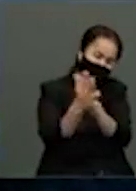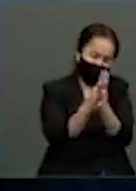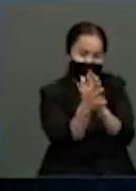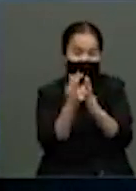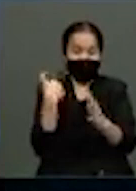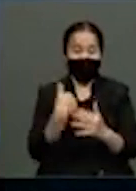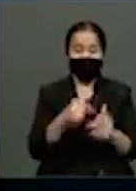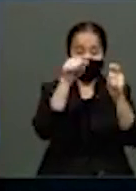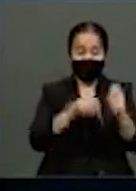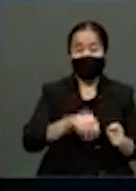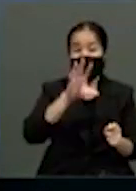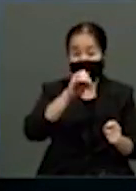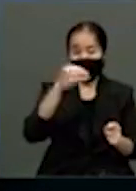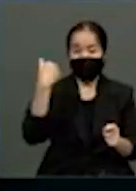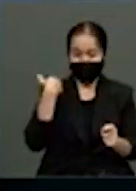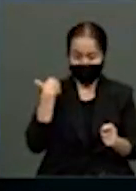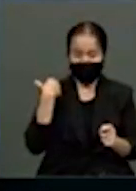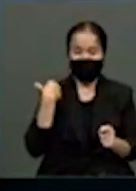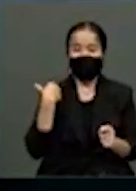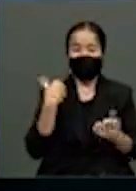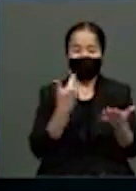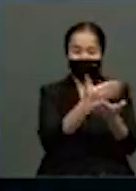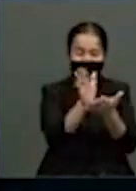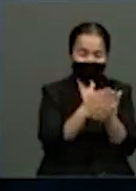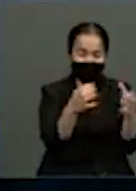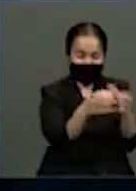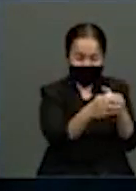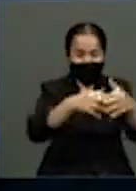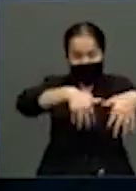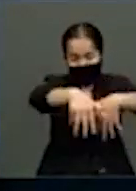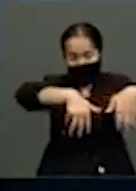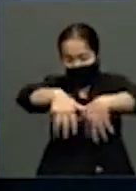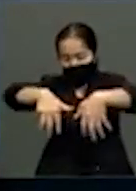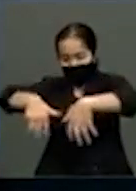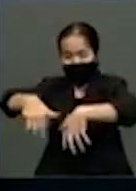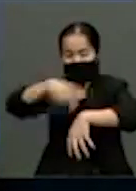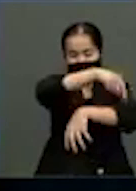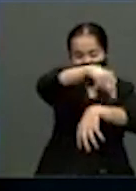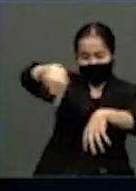าใน50เขตนี้มีจำนวนชุมชนแบ่งเป็นตามเขตต่างๆกลุ่มเขตต่างๆถึง